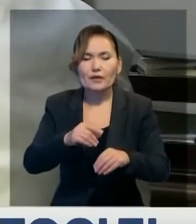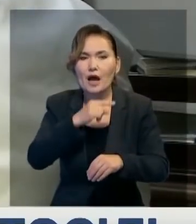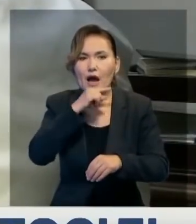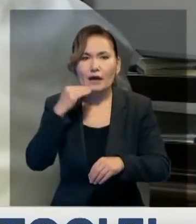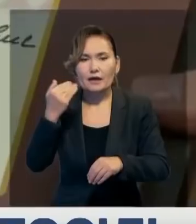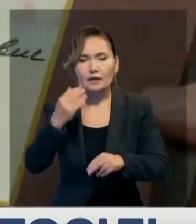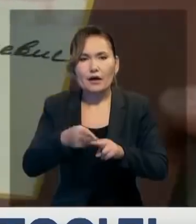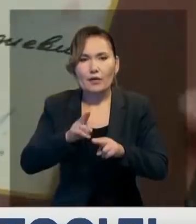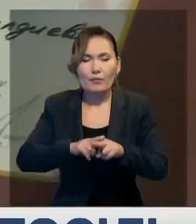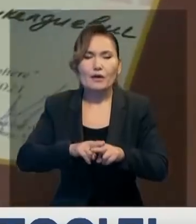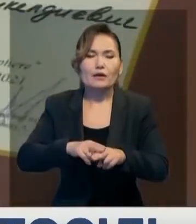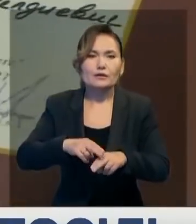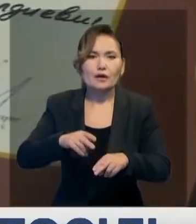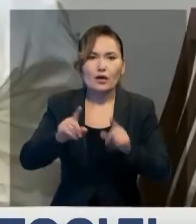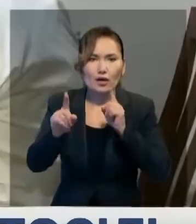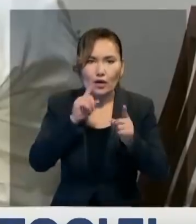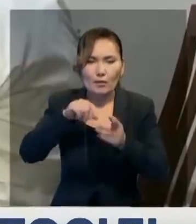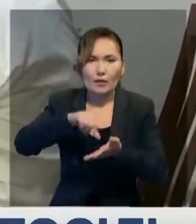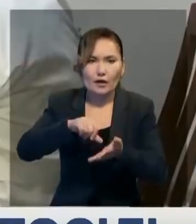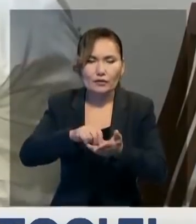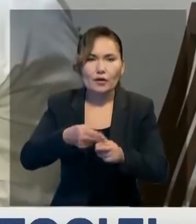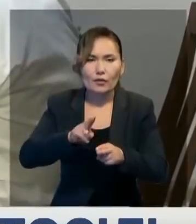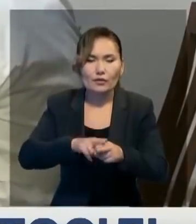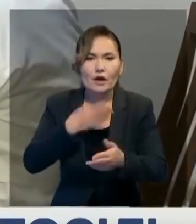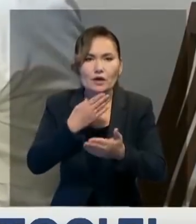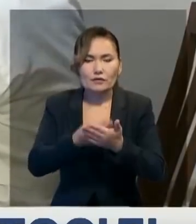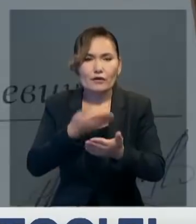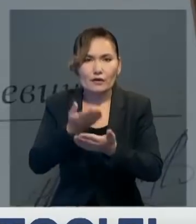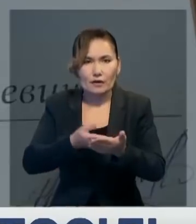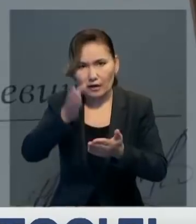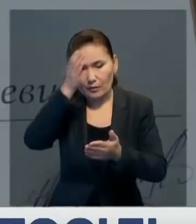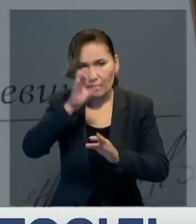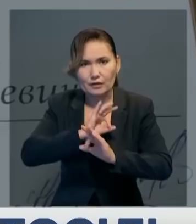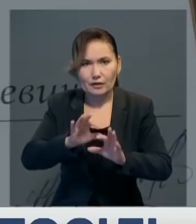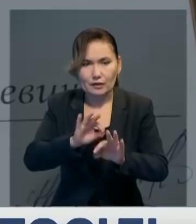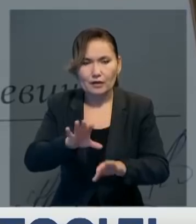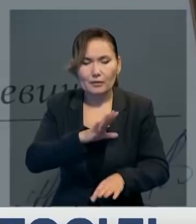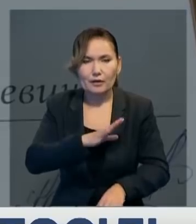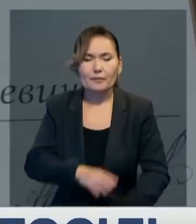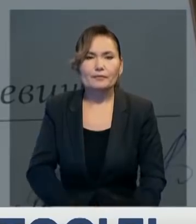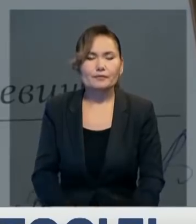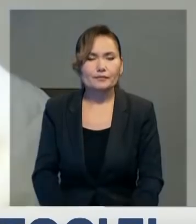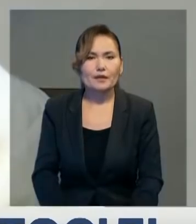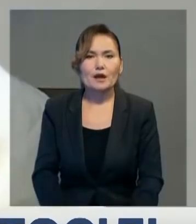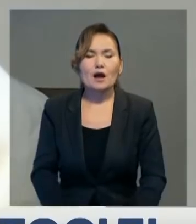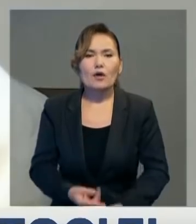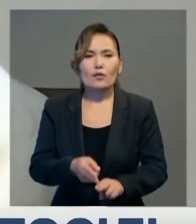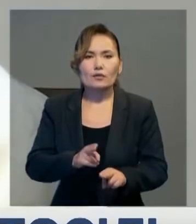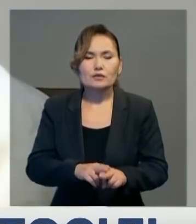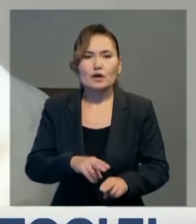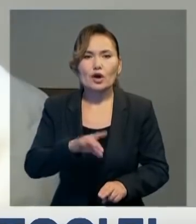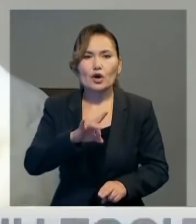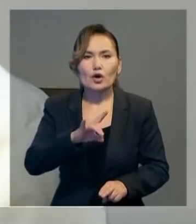форумда індет өршіп кеткендерге де тиімді тәсілді қолдануға болатынын дәлелдеген. Грозный қаласында біз жаңағы 4-ші